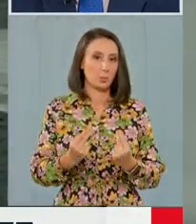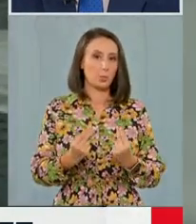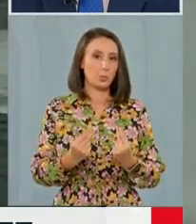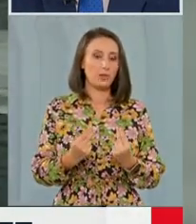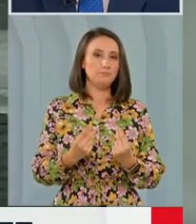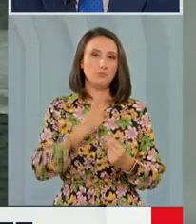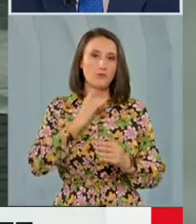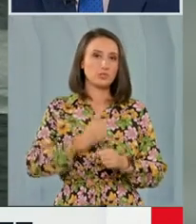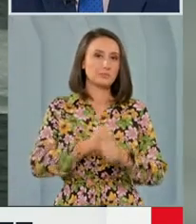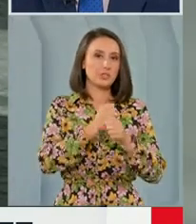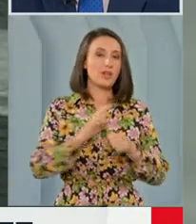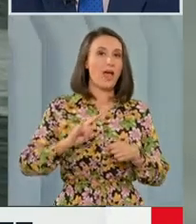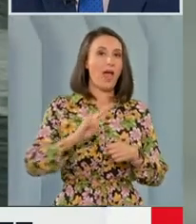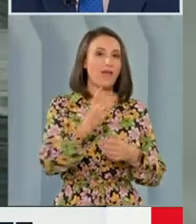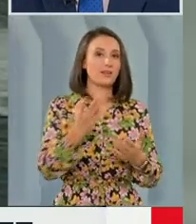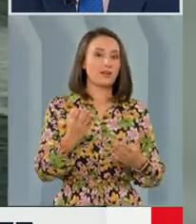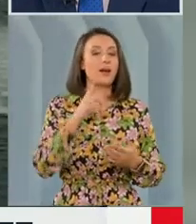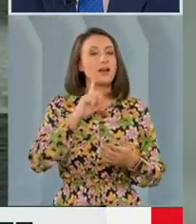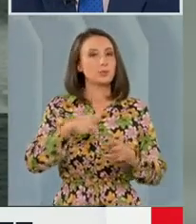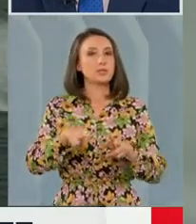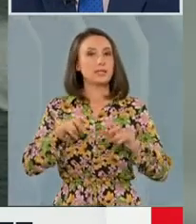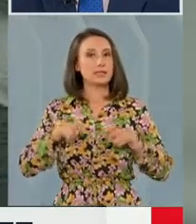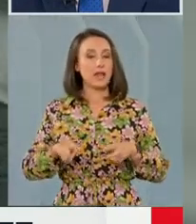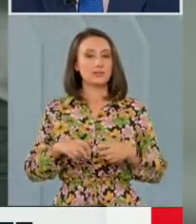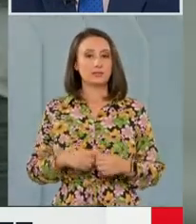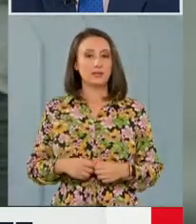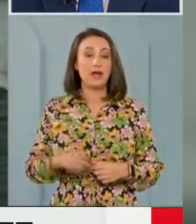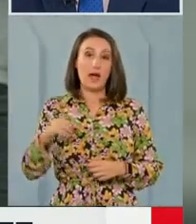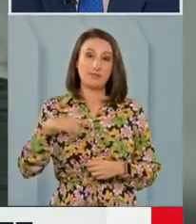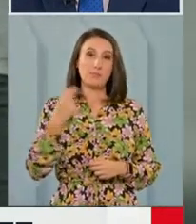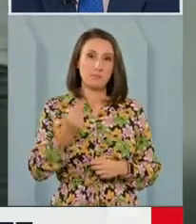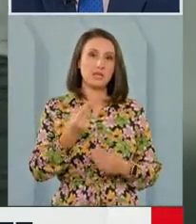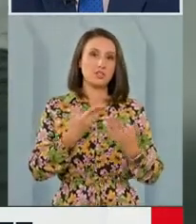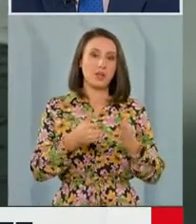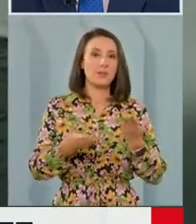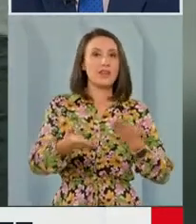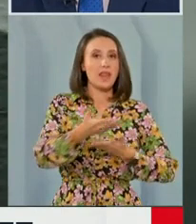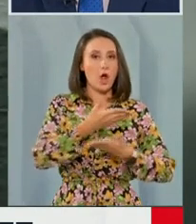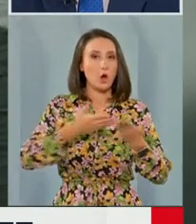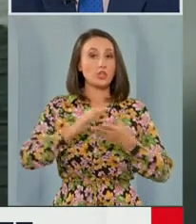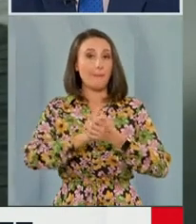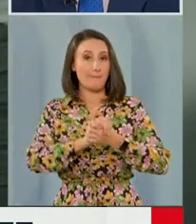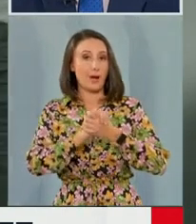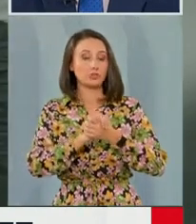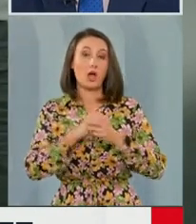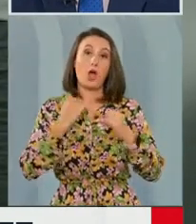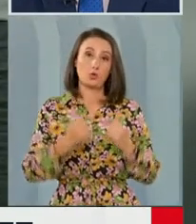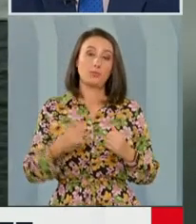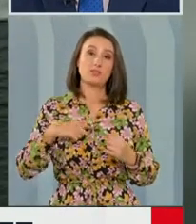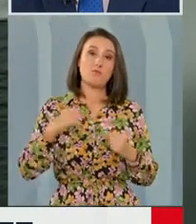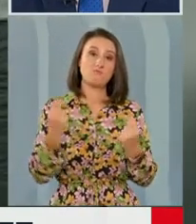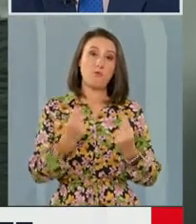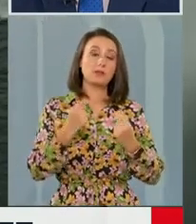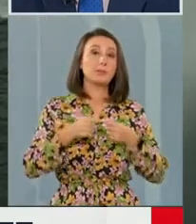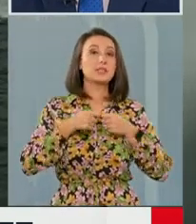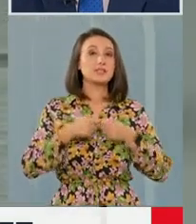retragă. Ideal ar fi să fie declanșate negocierile de pace. Deocamdată este foarte bine că țările membre